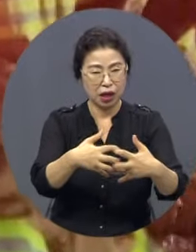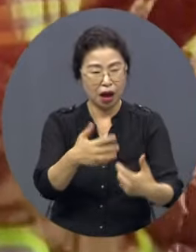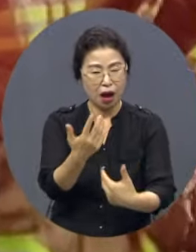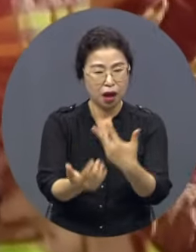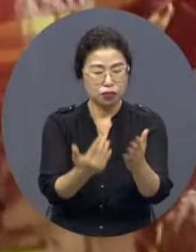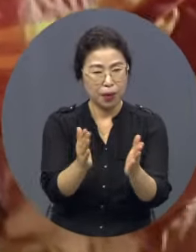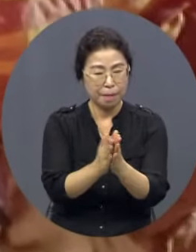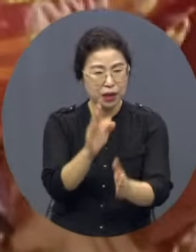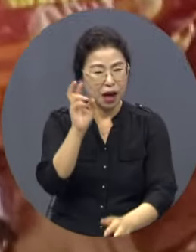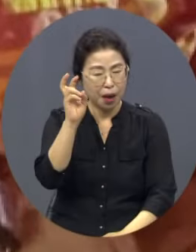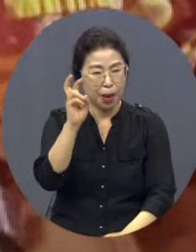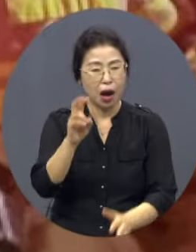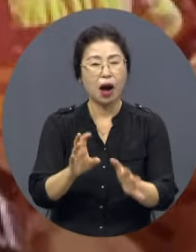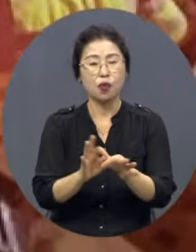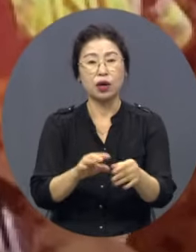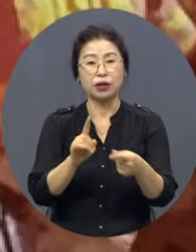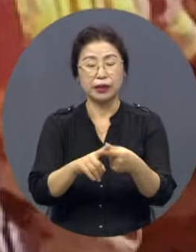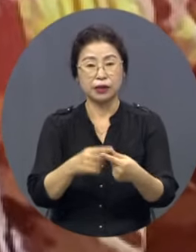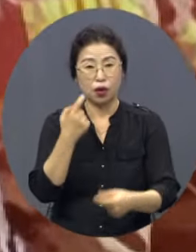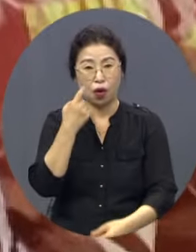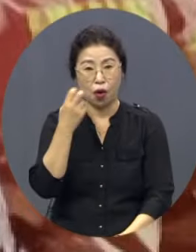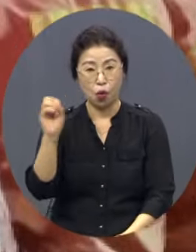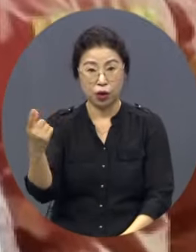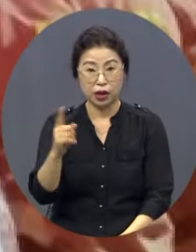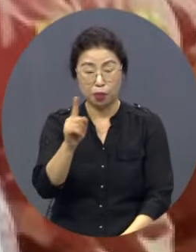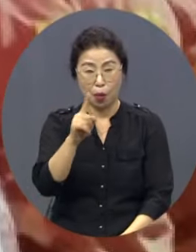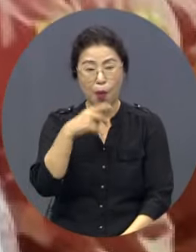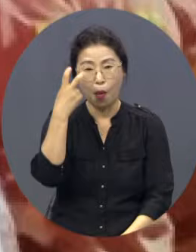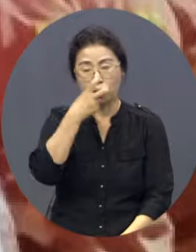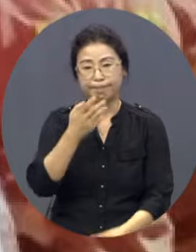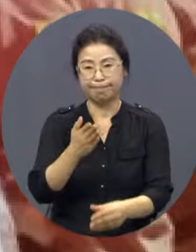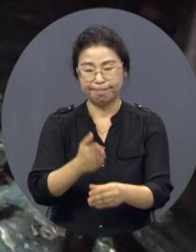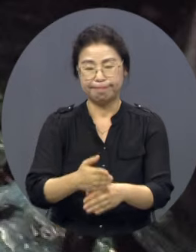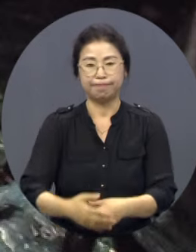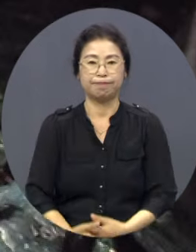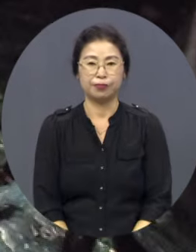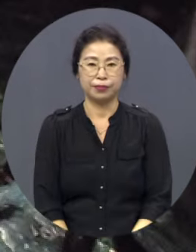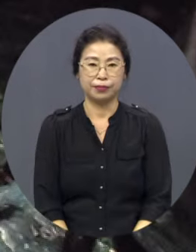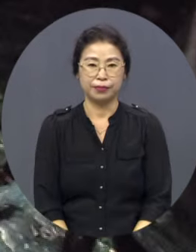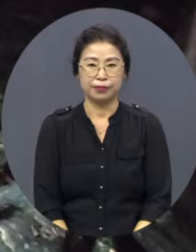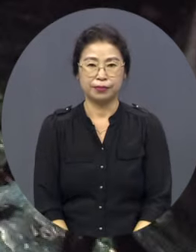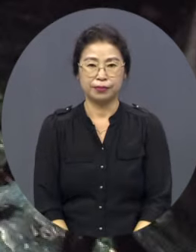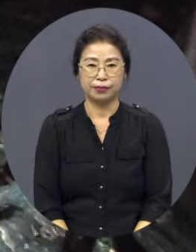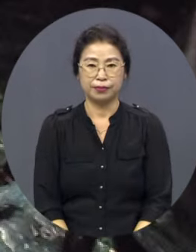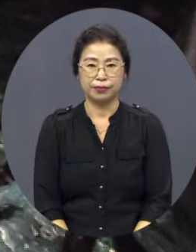불이 시작된 것으로 보고 정확한 화재 원인을 조사하고 있습니다.